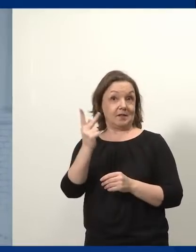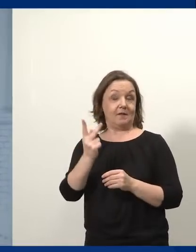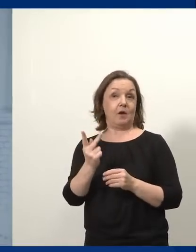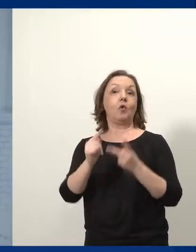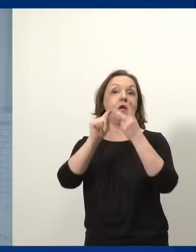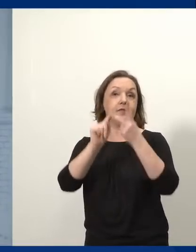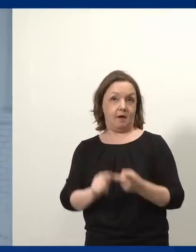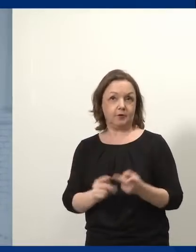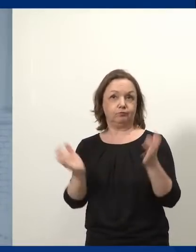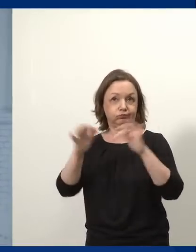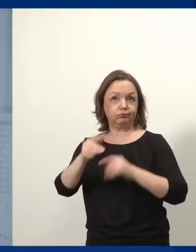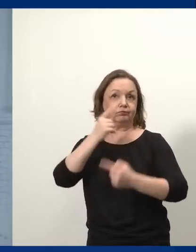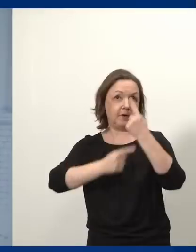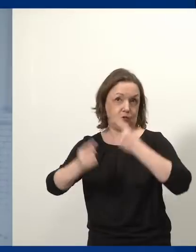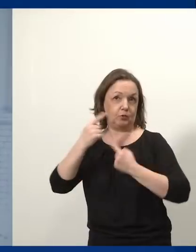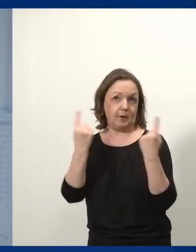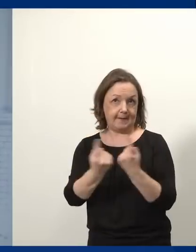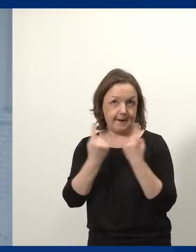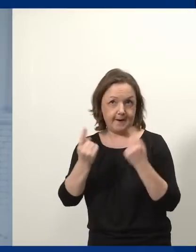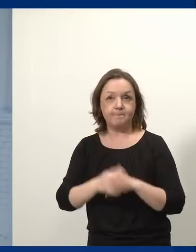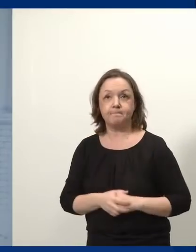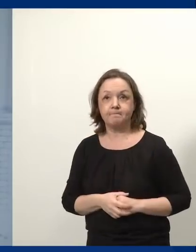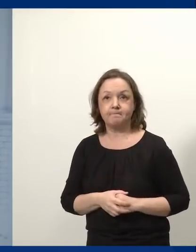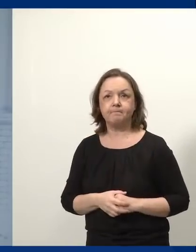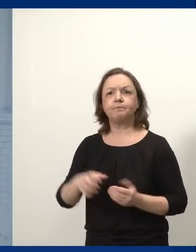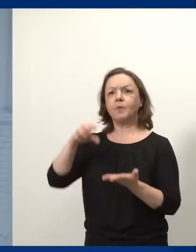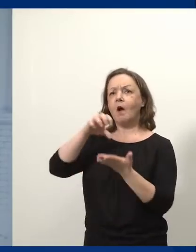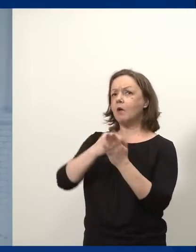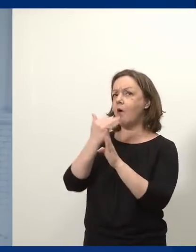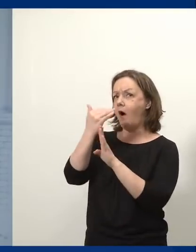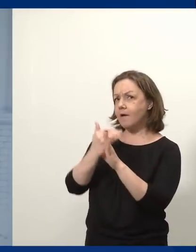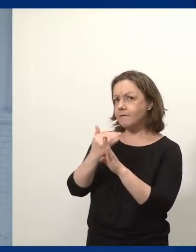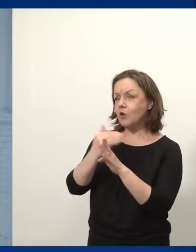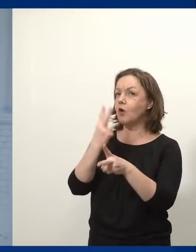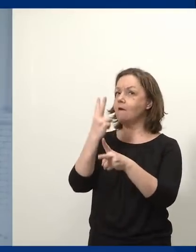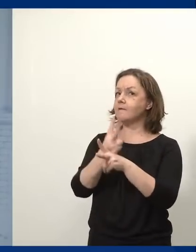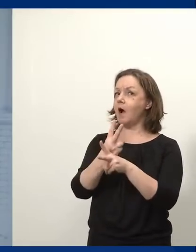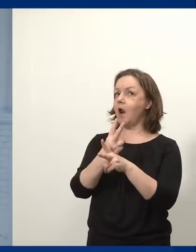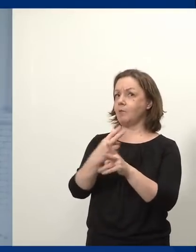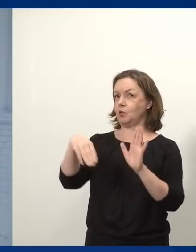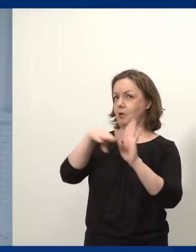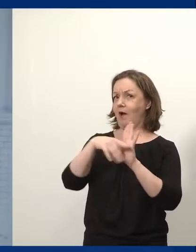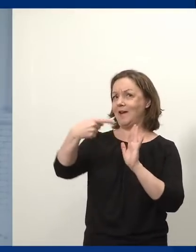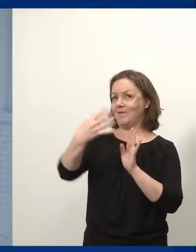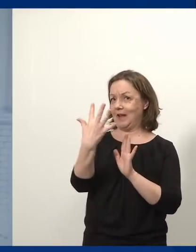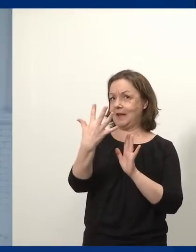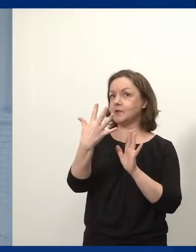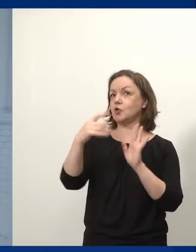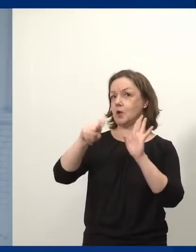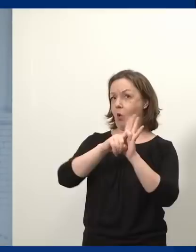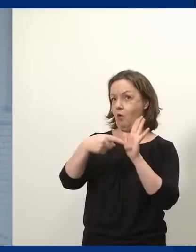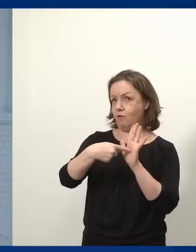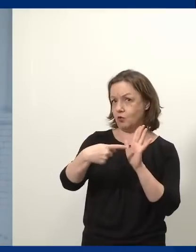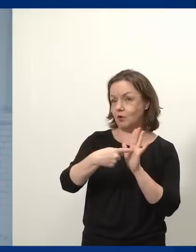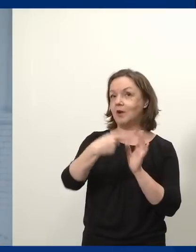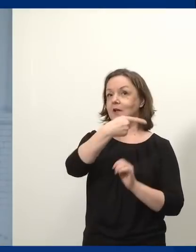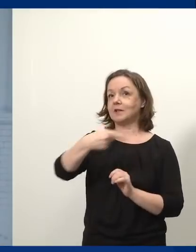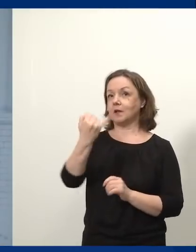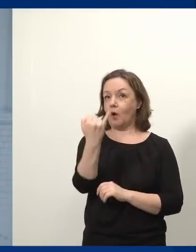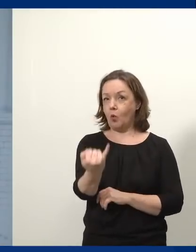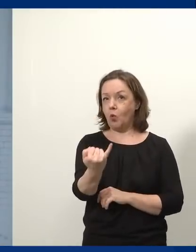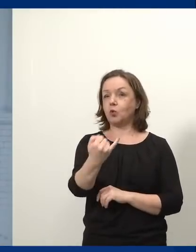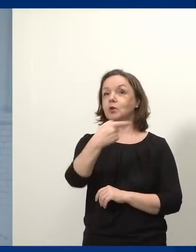keskiviikkona. Hallitus myös arvioi, että valmiuslain 15. luvun säännöksiä 106. pykälän